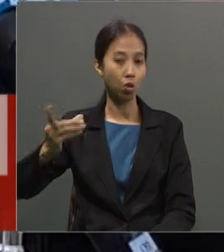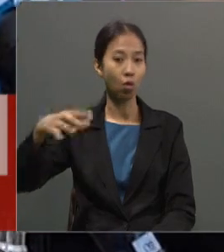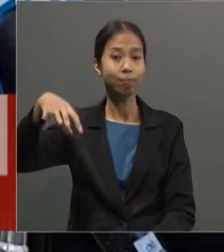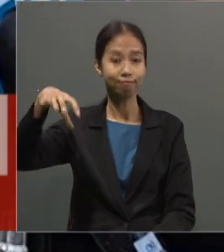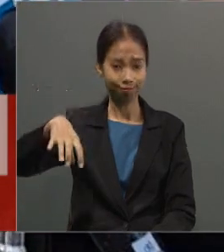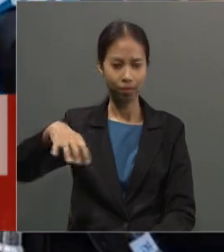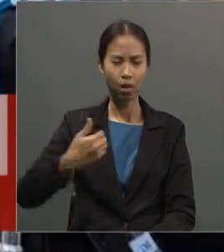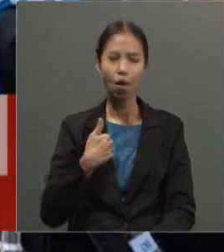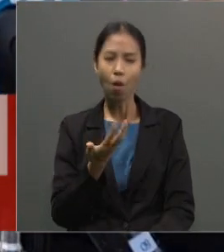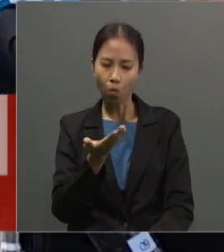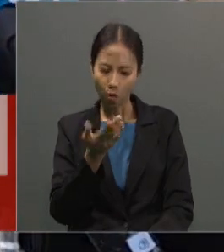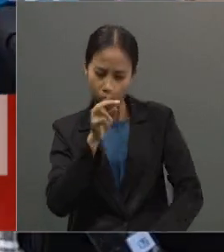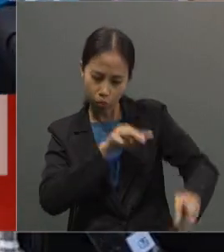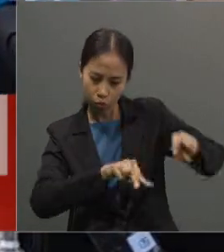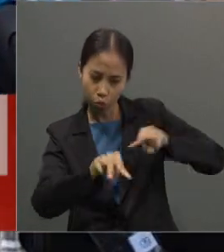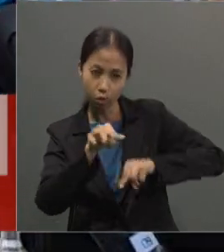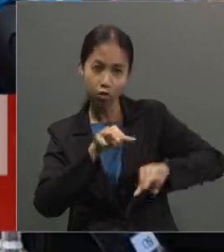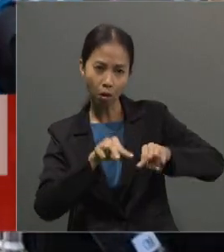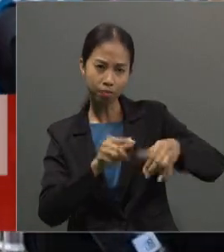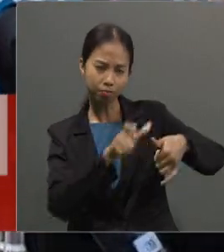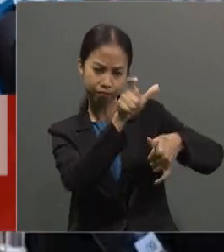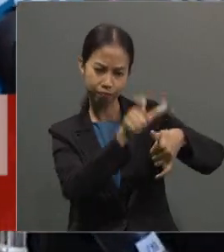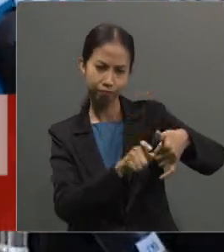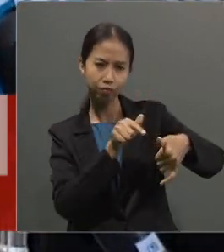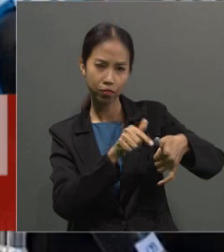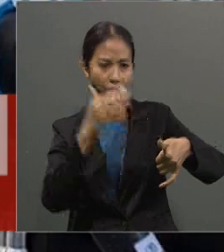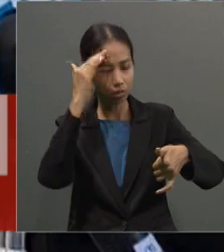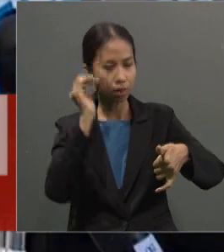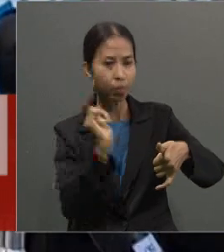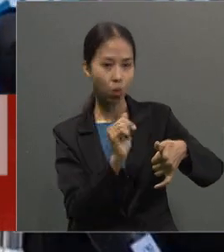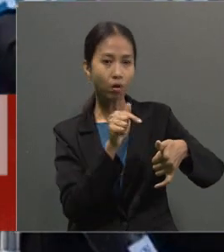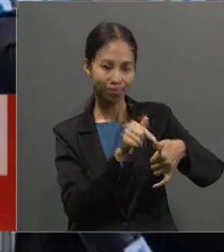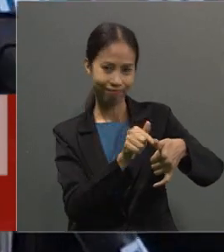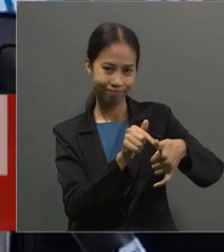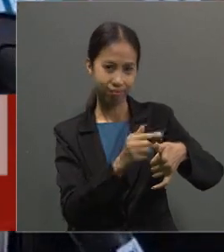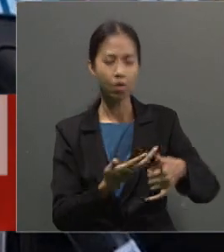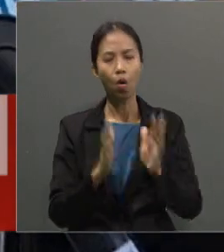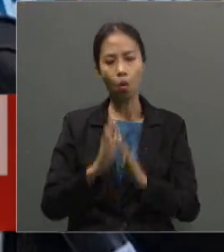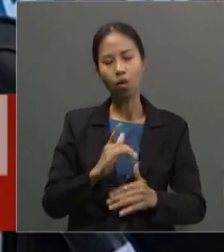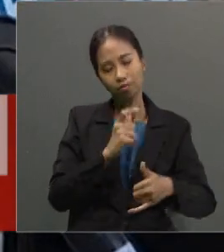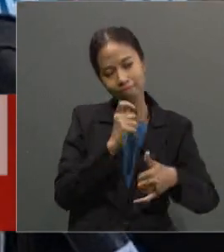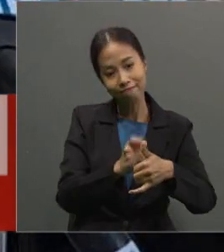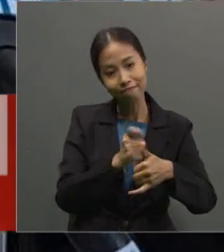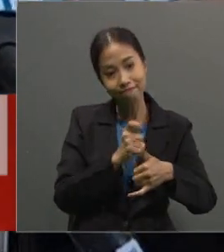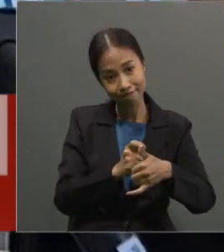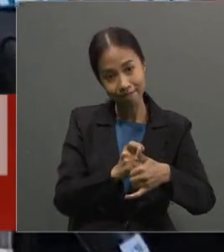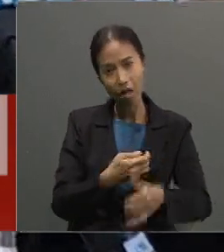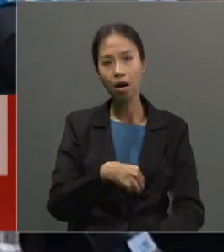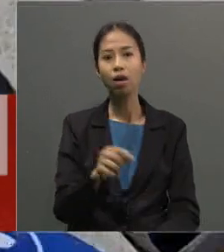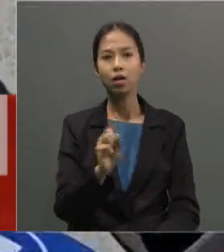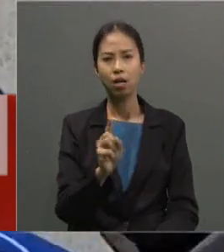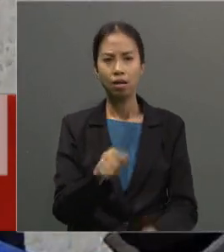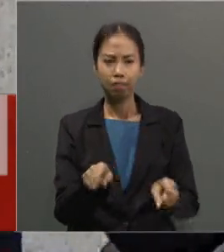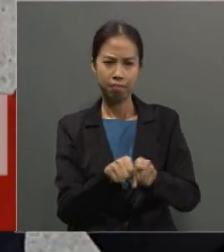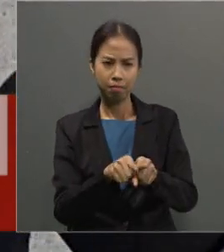ช.เพื่อขอให้มีการตรวจสอบนายตำรวจยศพันตำรวจเอกซึ่งเป็นหนึ่งในคณะพนักงานสอบสวนคดีมินนี่หลังจากที่มีพฤติก